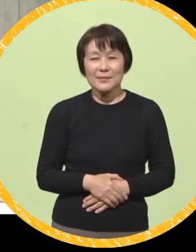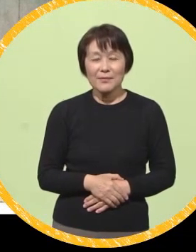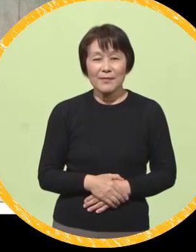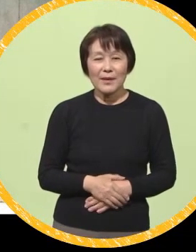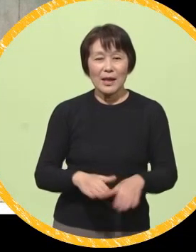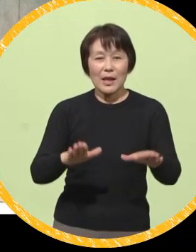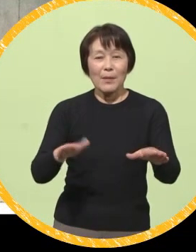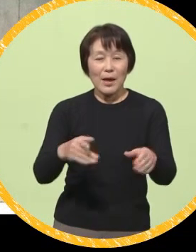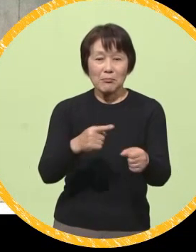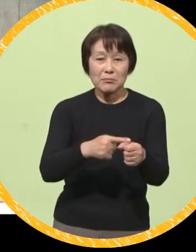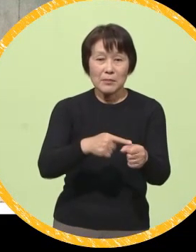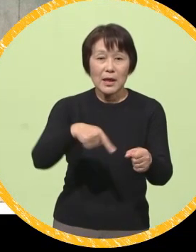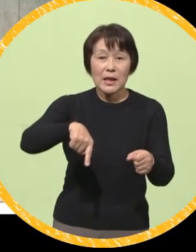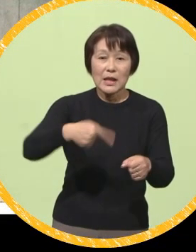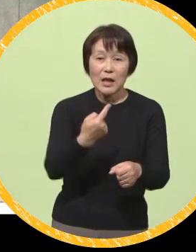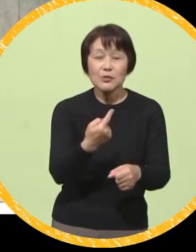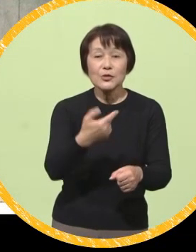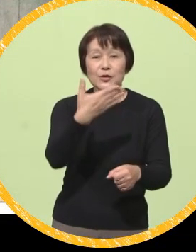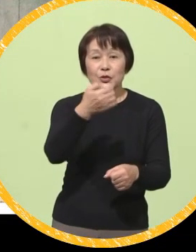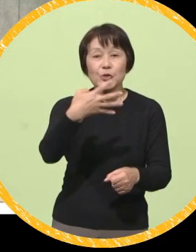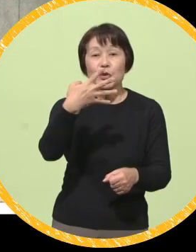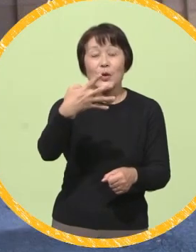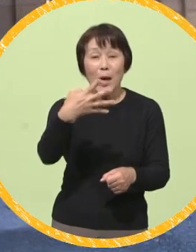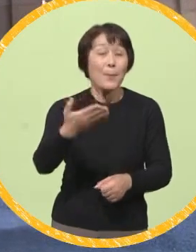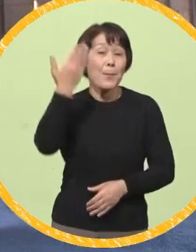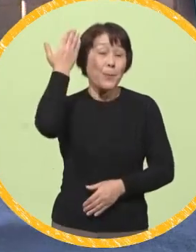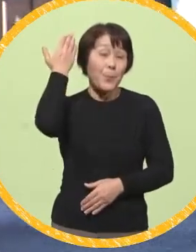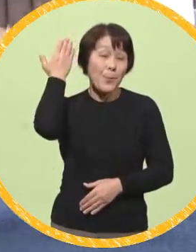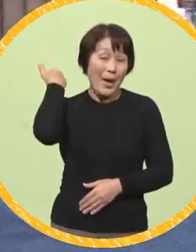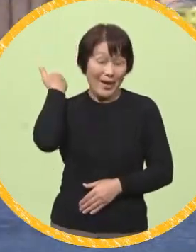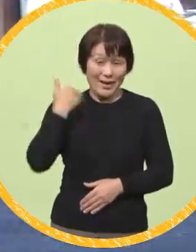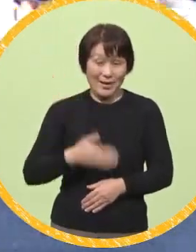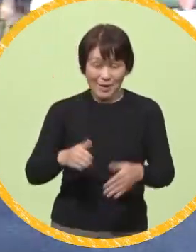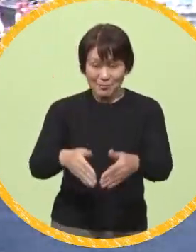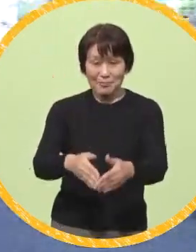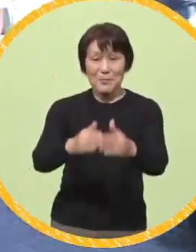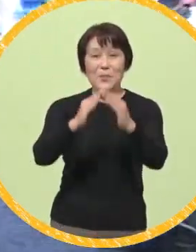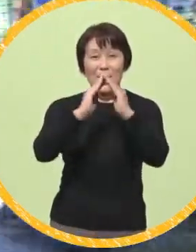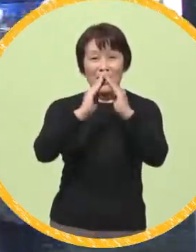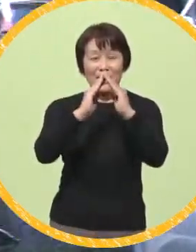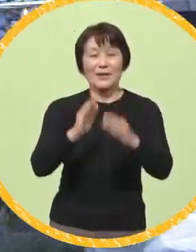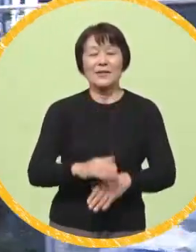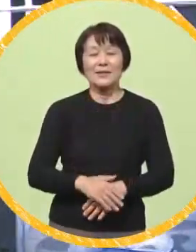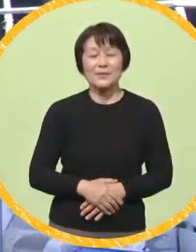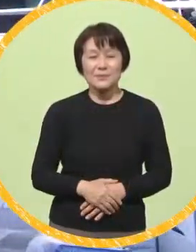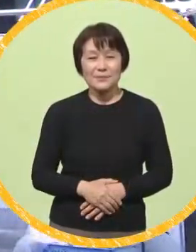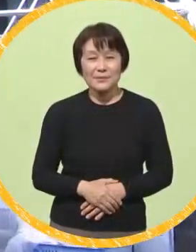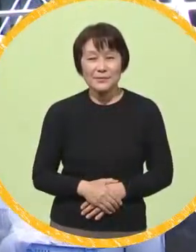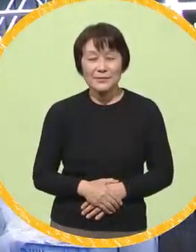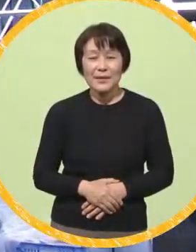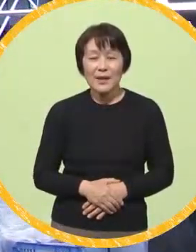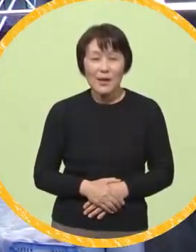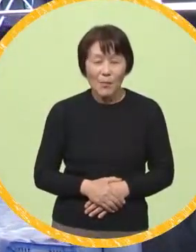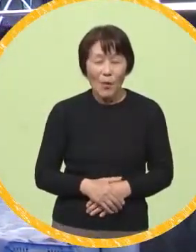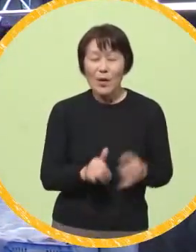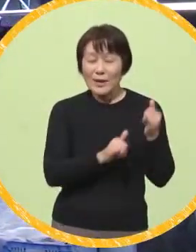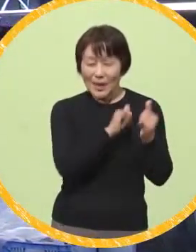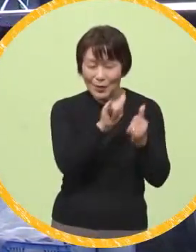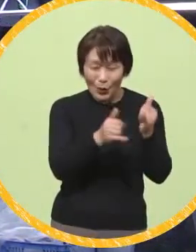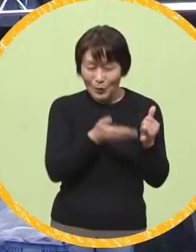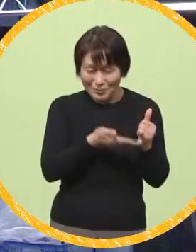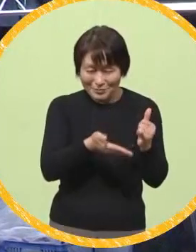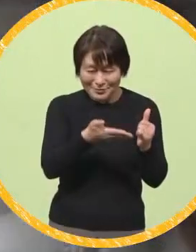ょう。 今から194年前、文政8年創業の蔵元中澤酒造、こびずおごらずをモットー